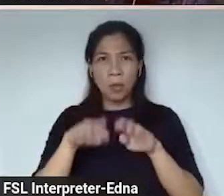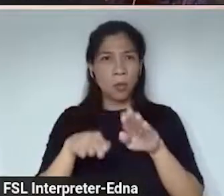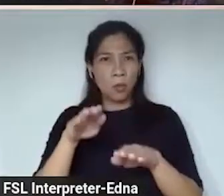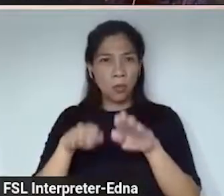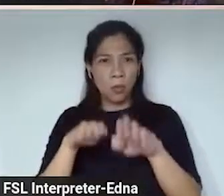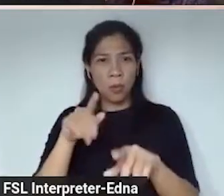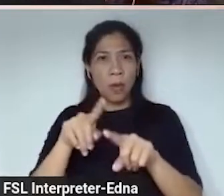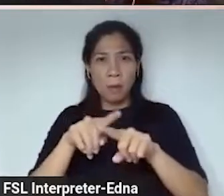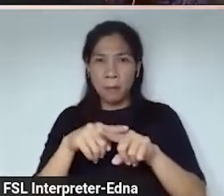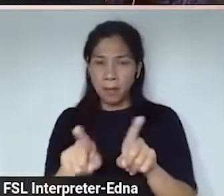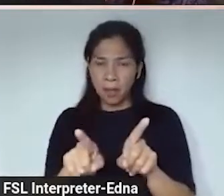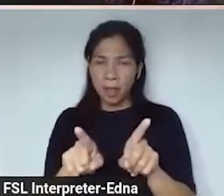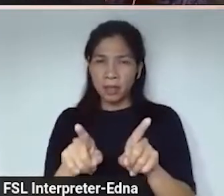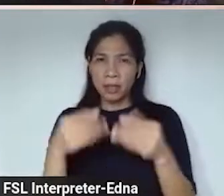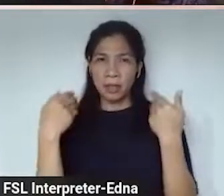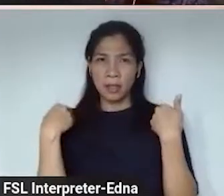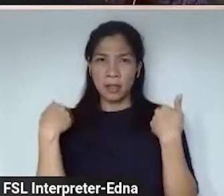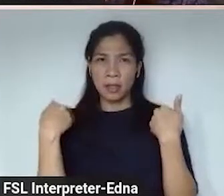were times na